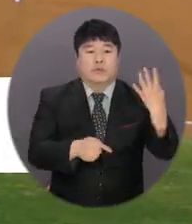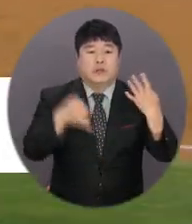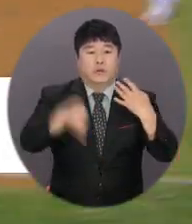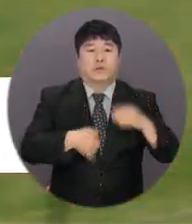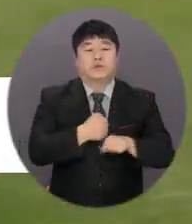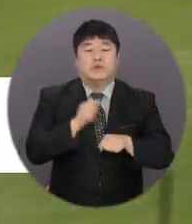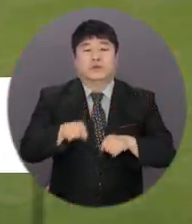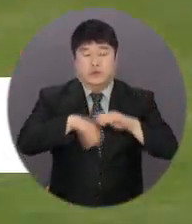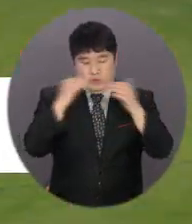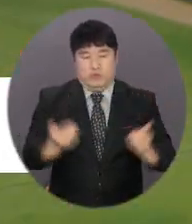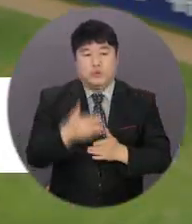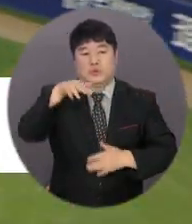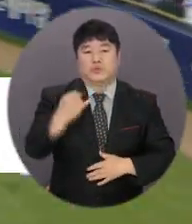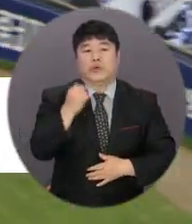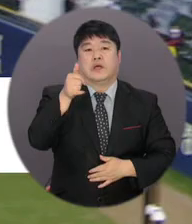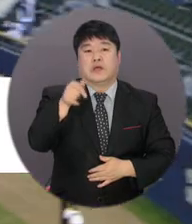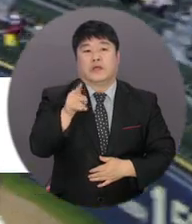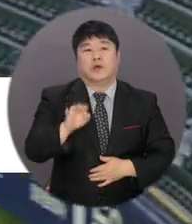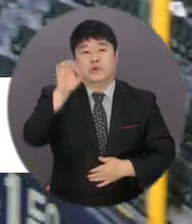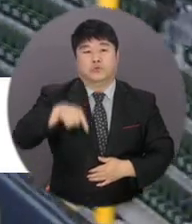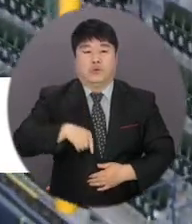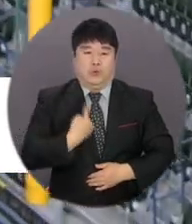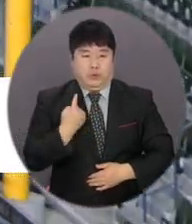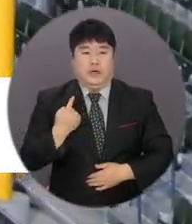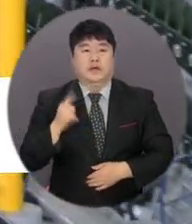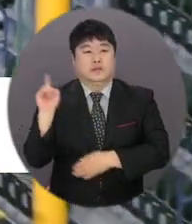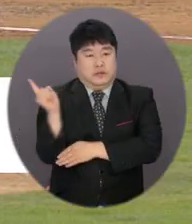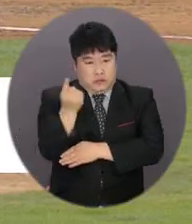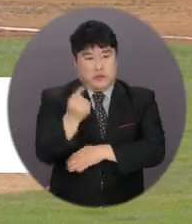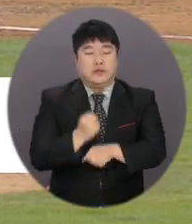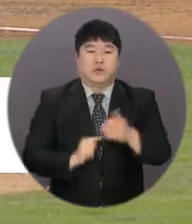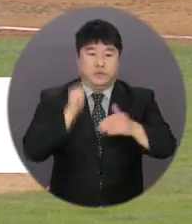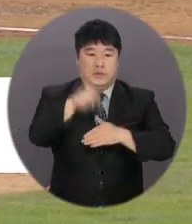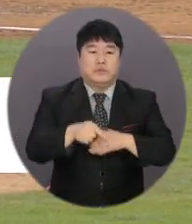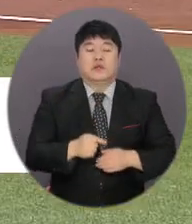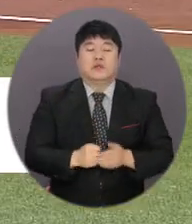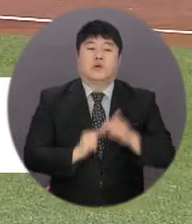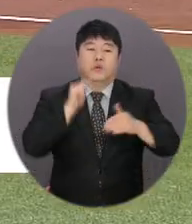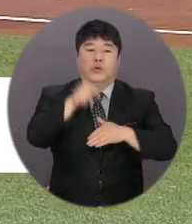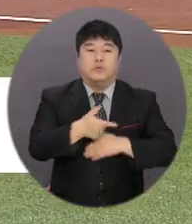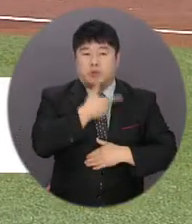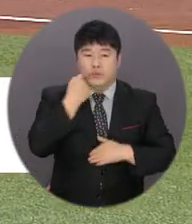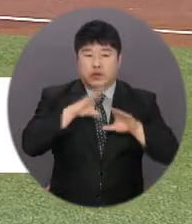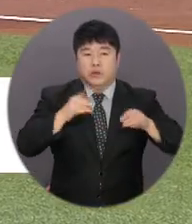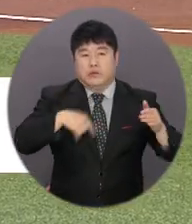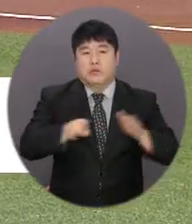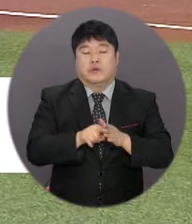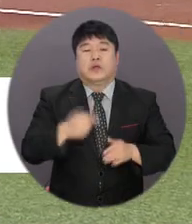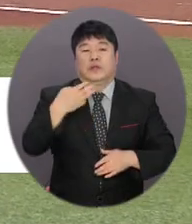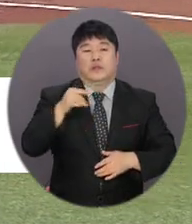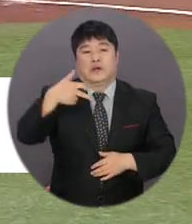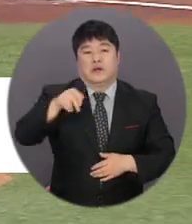모두 최용우 혼자 지낸 겁니다. 타구 스피드 지금도 160 이상 나왔고요. 홈런 갈증을 해소해줄 것으로 기대했던 터커와